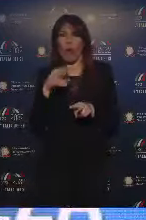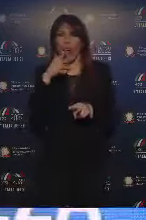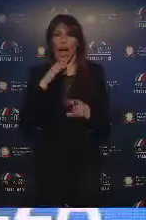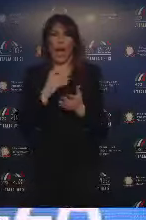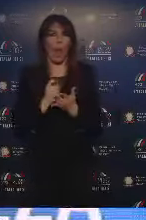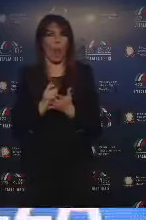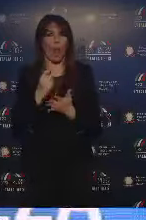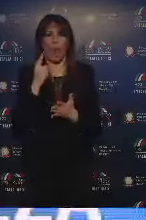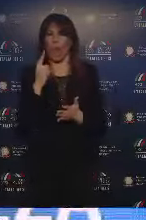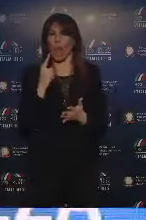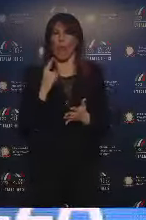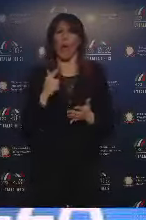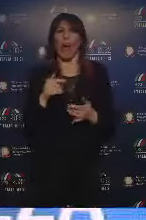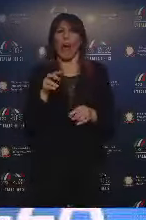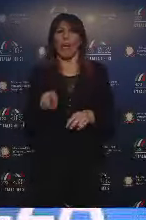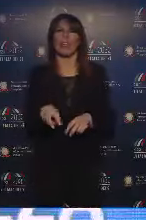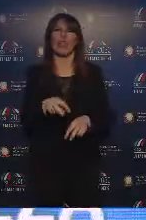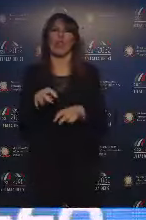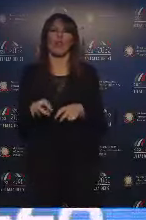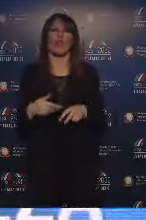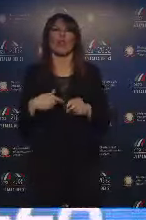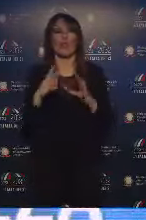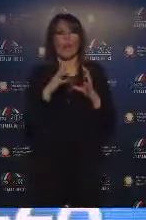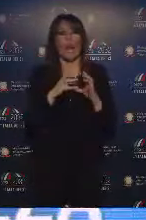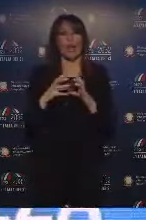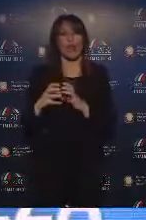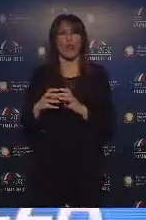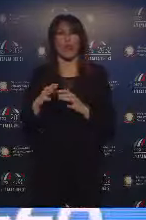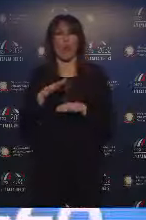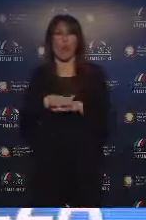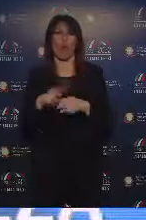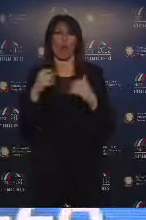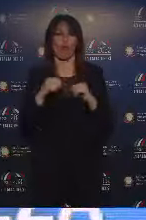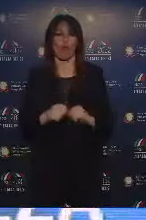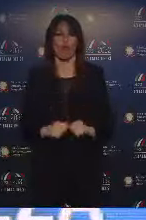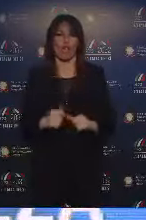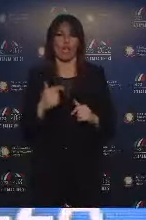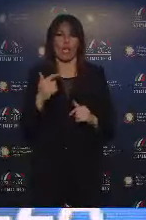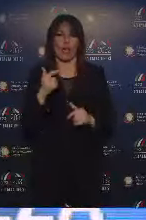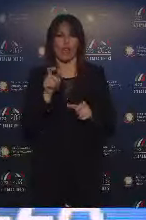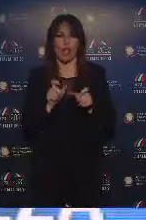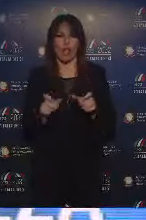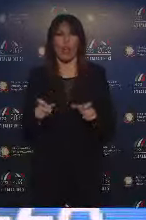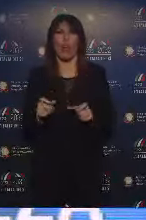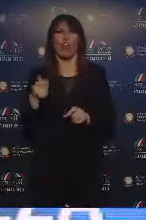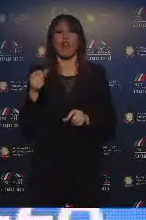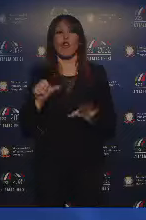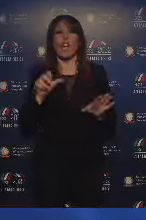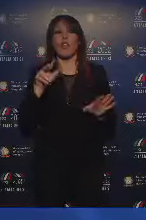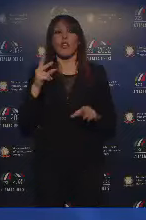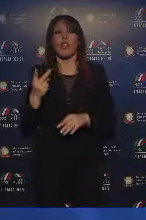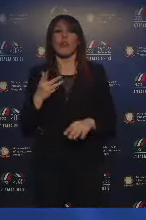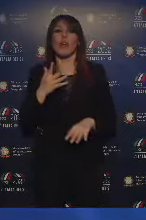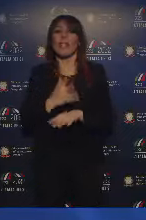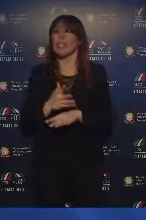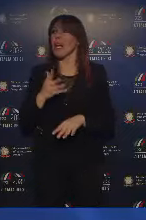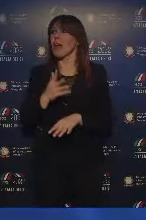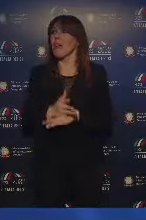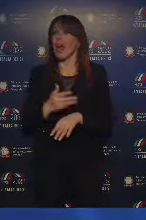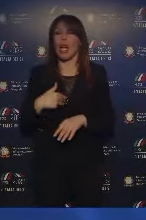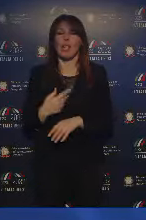fondamentale per l'agricoltura per l'industria e per l'uso civico evidentemente 182 interventi in corso più di